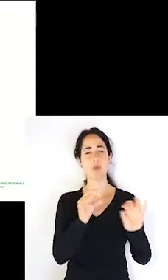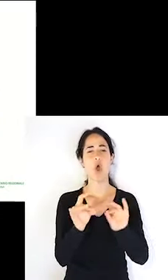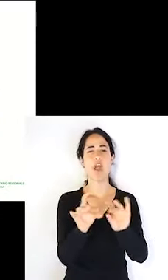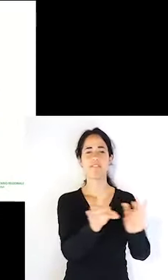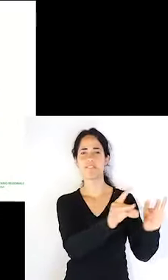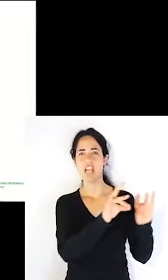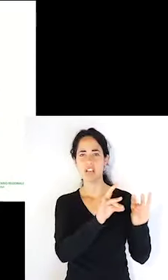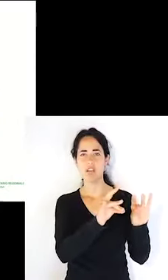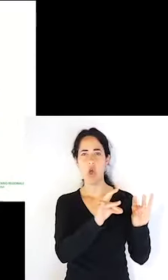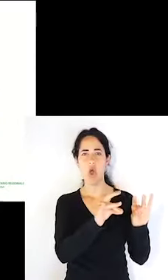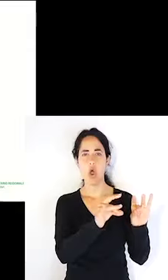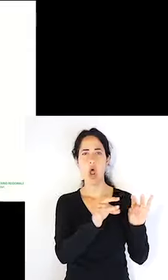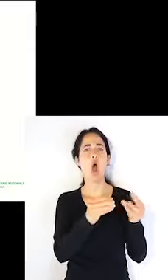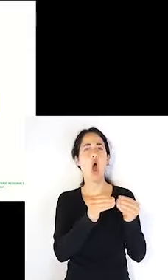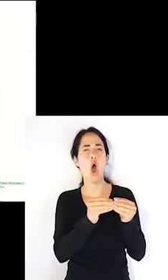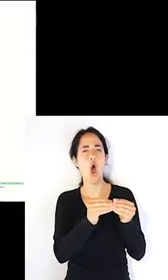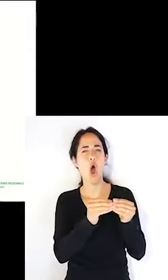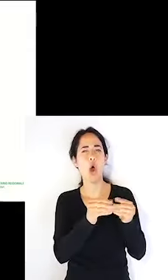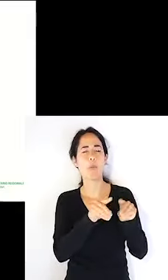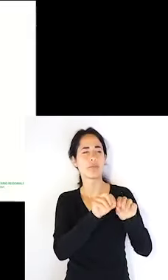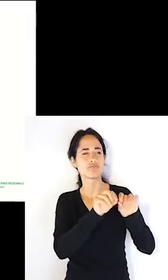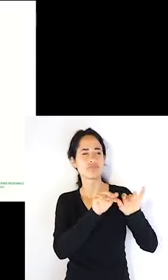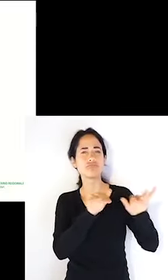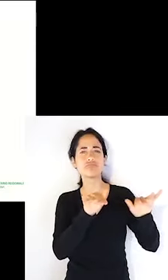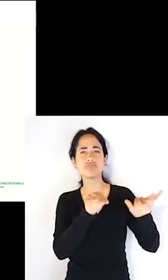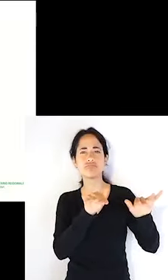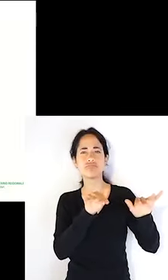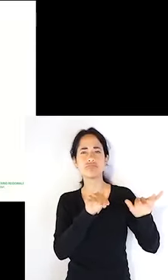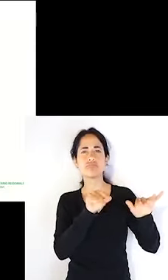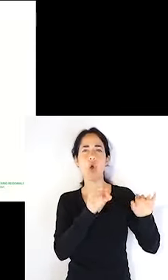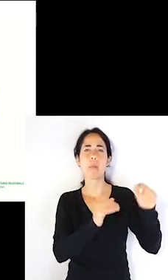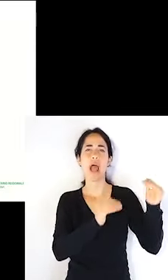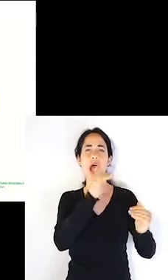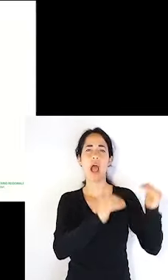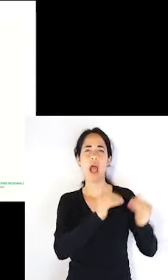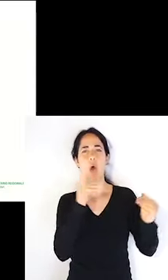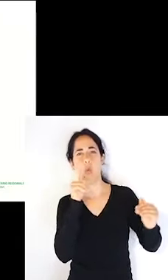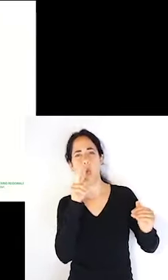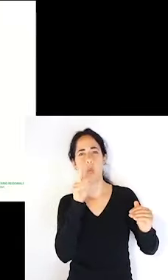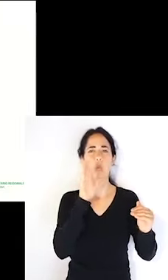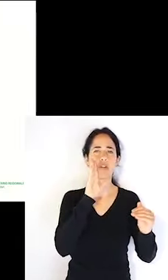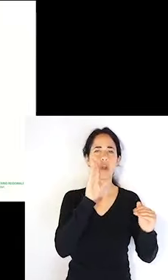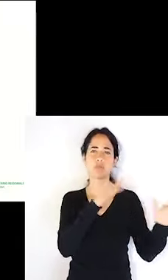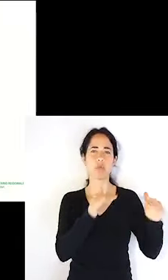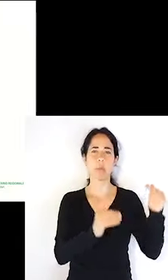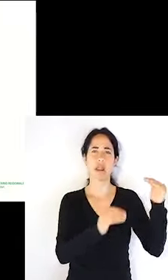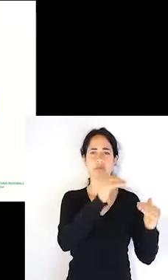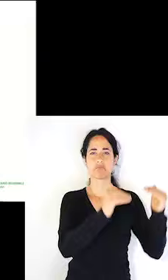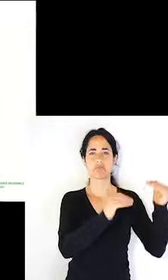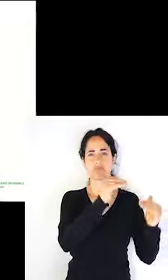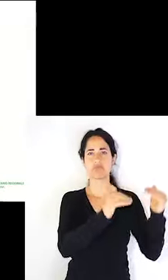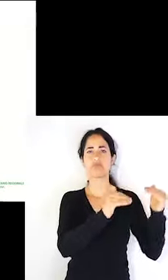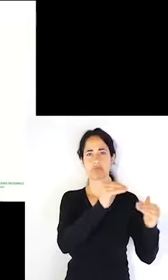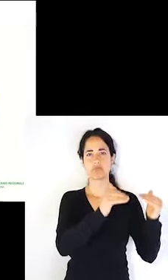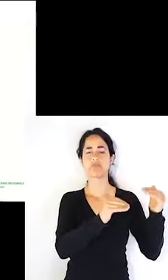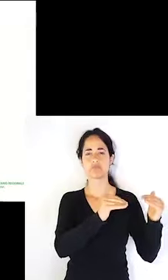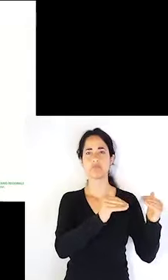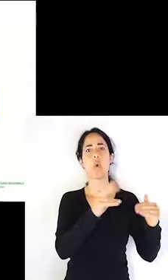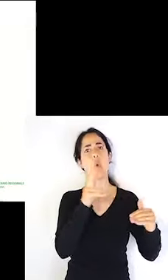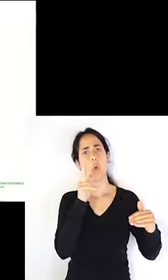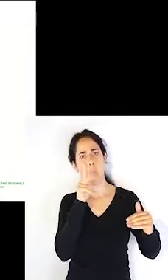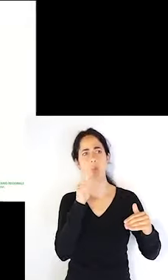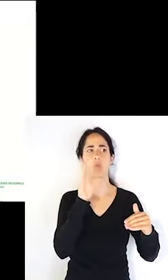l'infezione da Covid abbia sostanzialmente una parità di genere, cioè colpisce sia